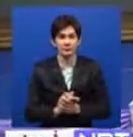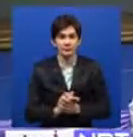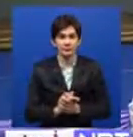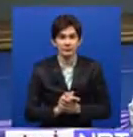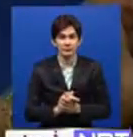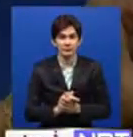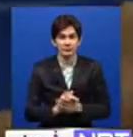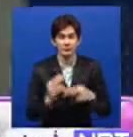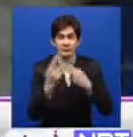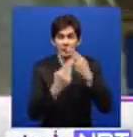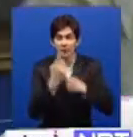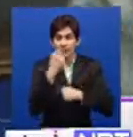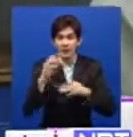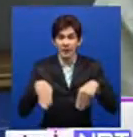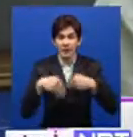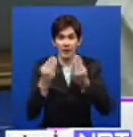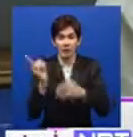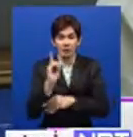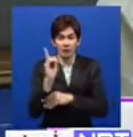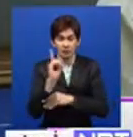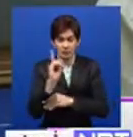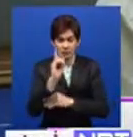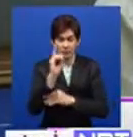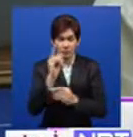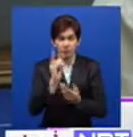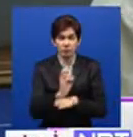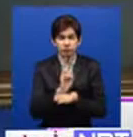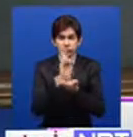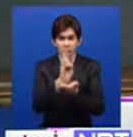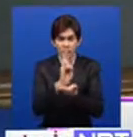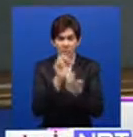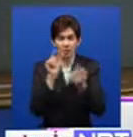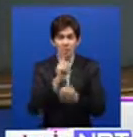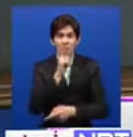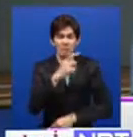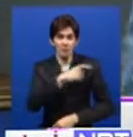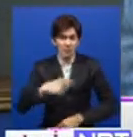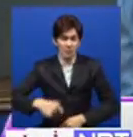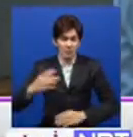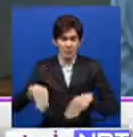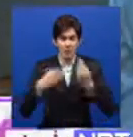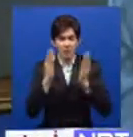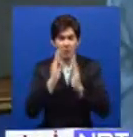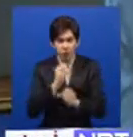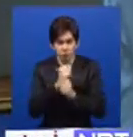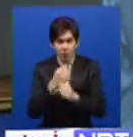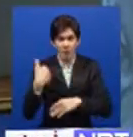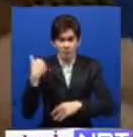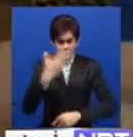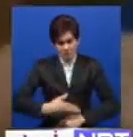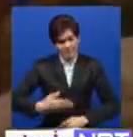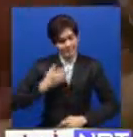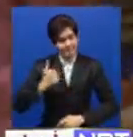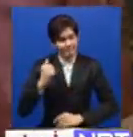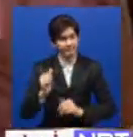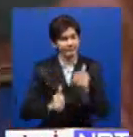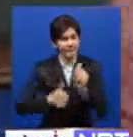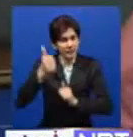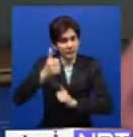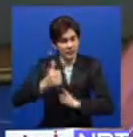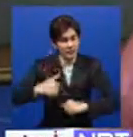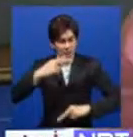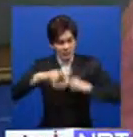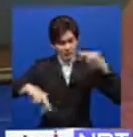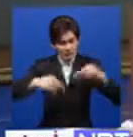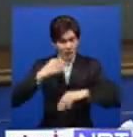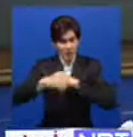สภากาชาดไทยมอบโล่รางวัลพระราชทานจากสมเด็จพระเทพรัตนราชสุดาสยามบรมราชกุมารีให้ผู้สูงวัยสุขภาพดีที่ชนะการประกวดผู้สูงวัยสุขภ